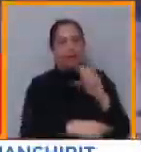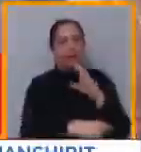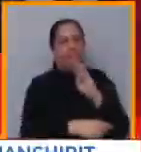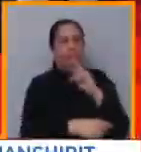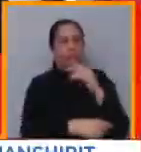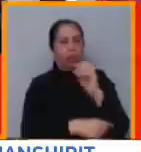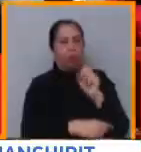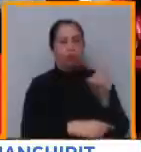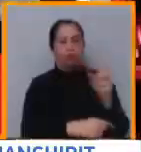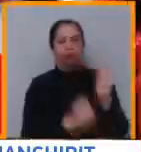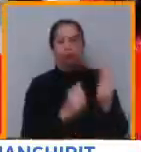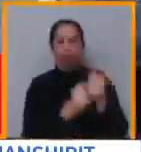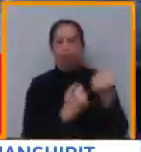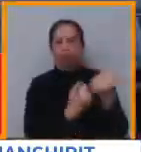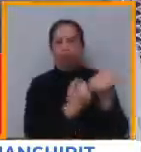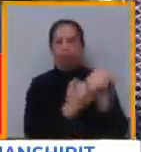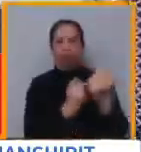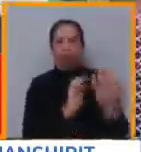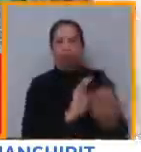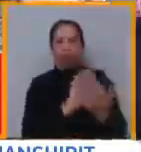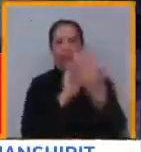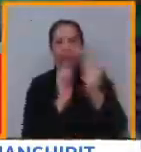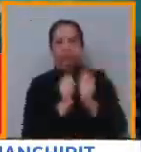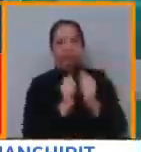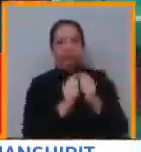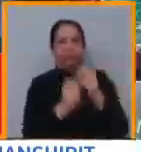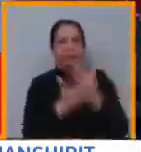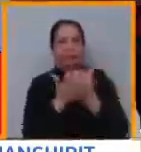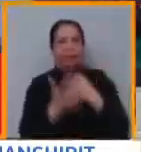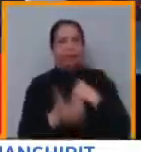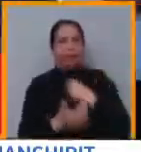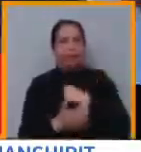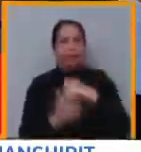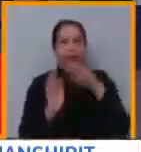taga-suporta. Kasama nila ang ilang senatorial candidate.